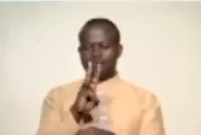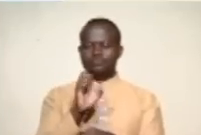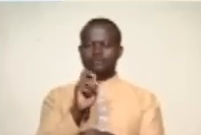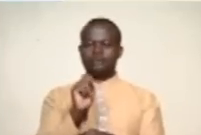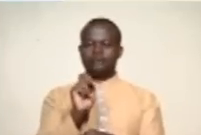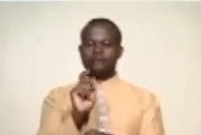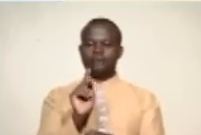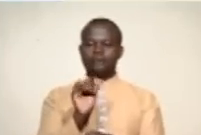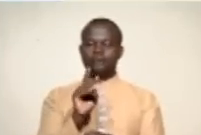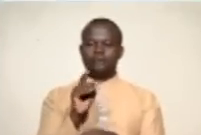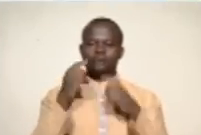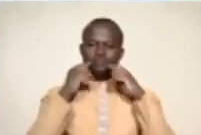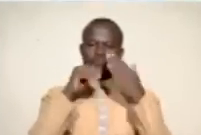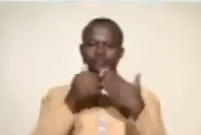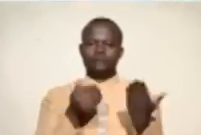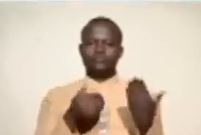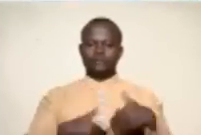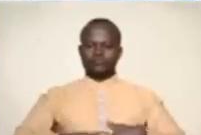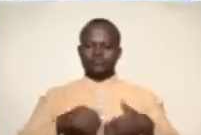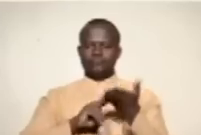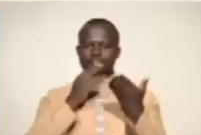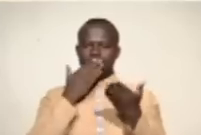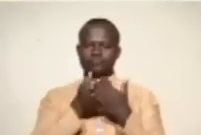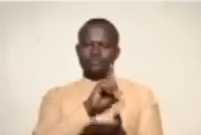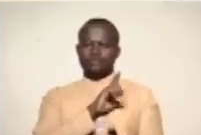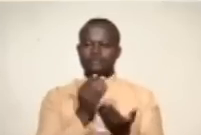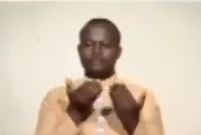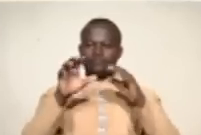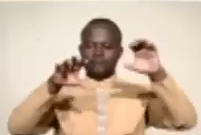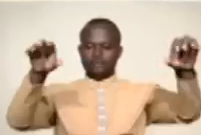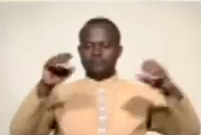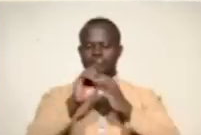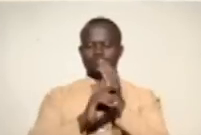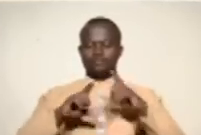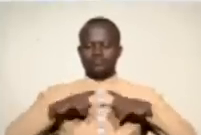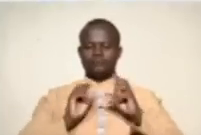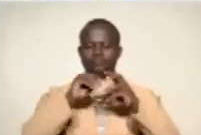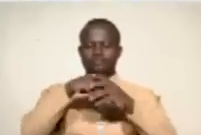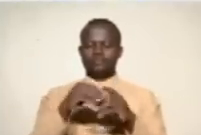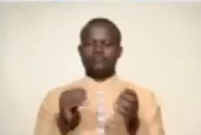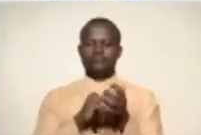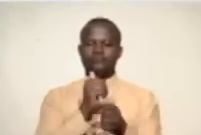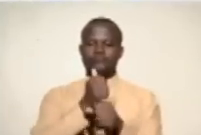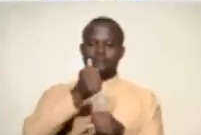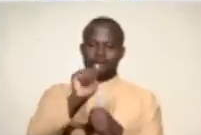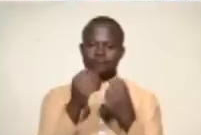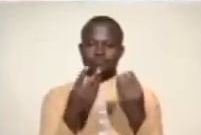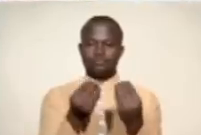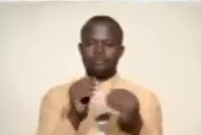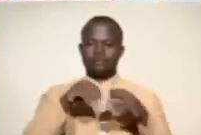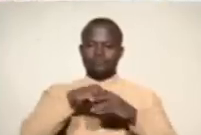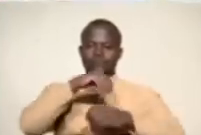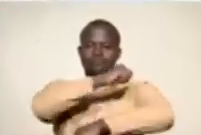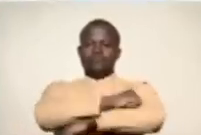Kayirangwa Fanfan asaba by'umwihariko urubyiruko kubyaza umusaruro amahirwe aboneka hirya no hino mu turere batuyemo n'abikorera bakorohereza urukiri mu